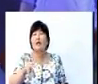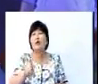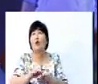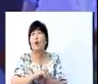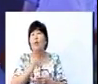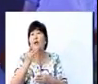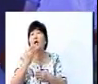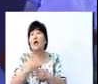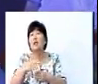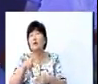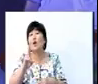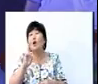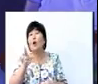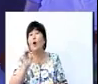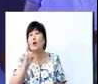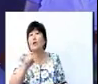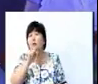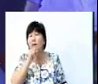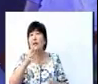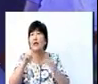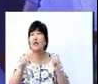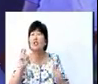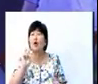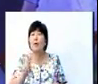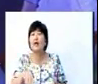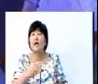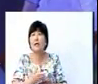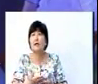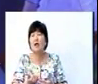бір тамыры сол Қорқыт бабаның кешеніне барған кезде